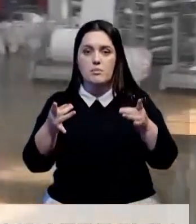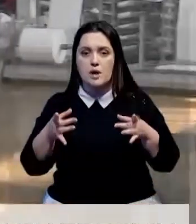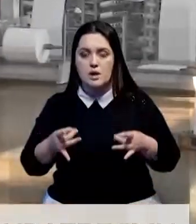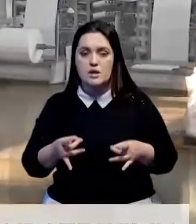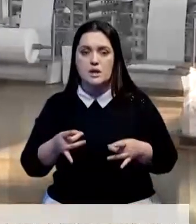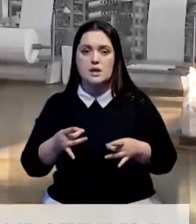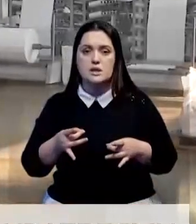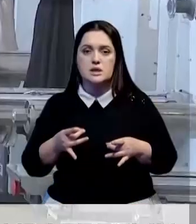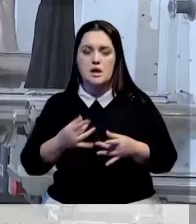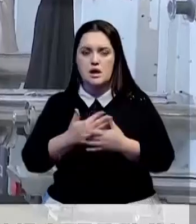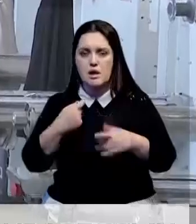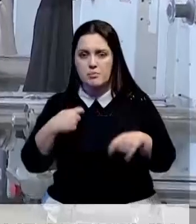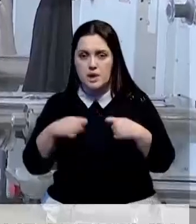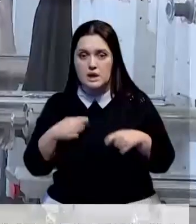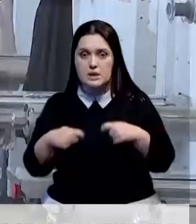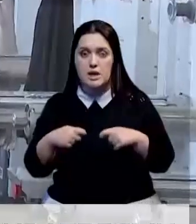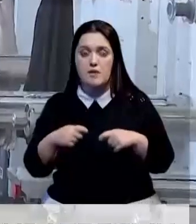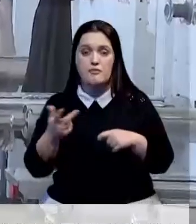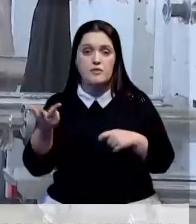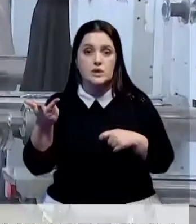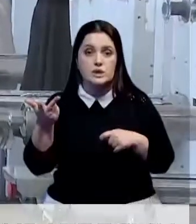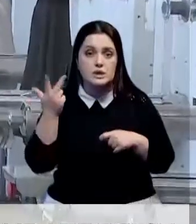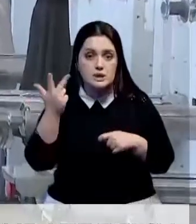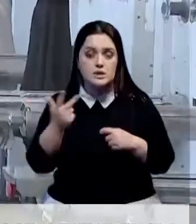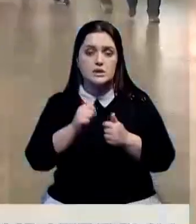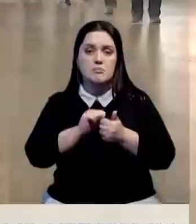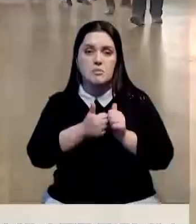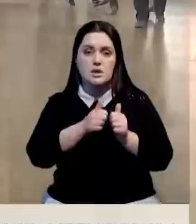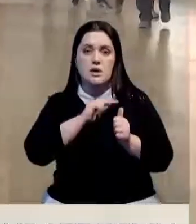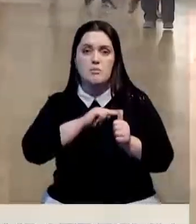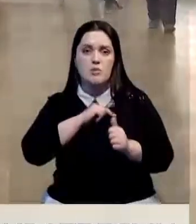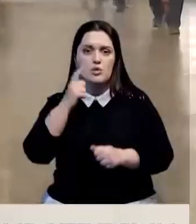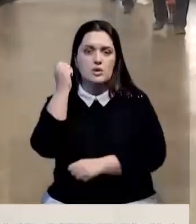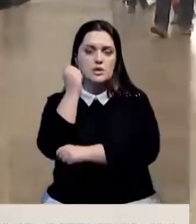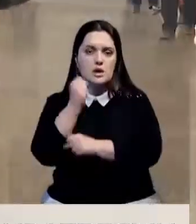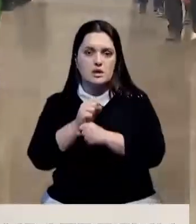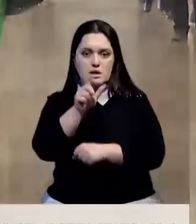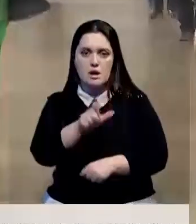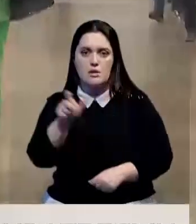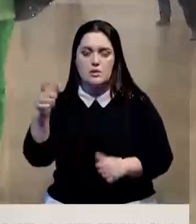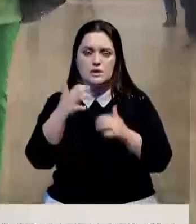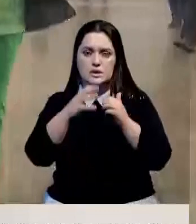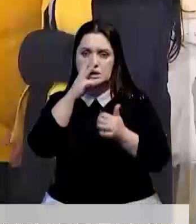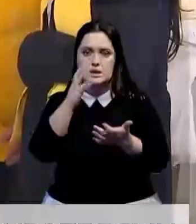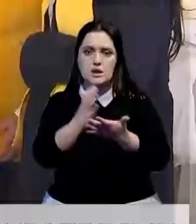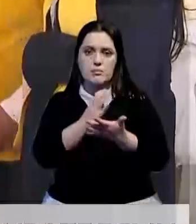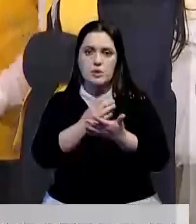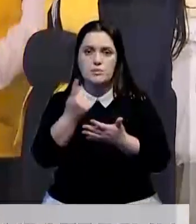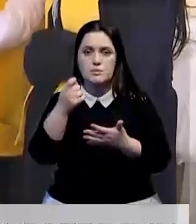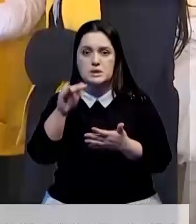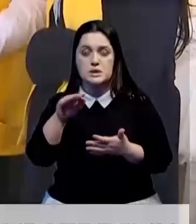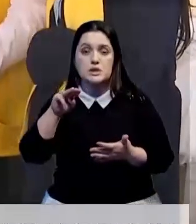производству полиэтиленовых и полипропиленовых изделий. Здесь в три смены работают больше 100 сотрудников. Их средняя зарплата